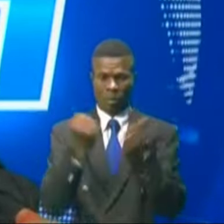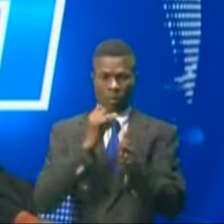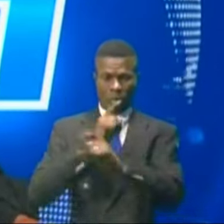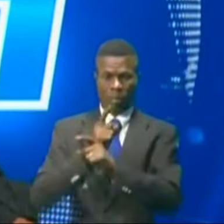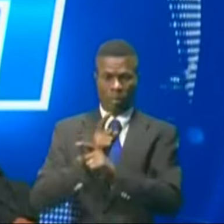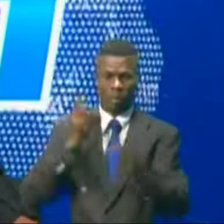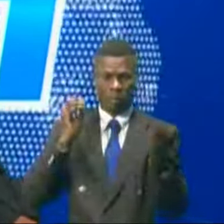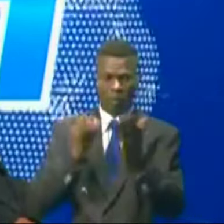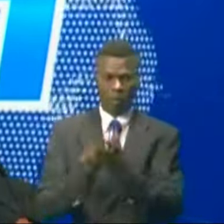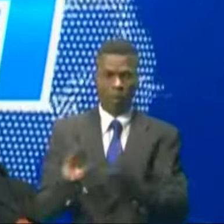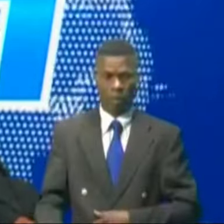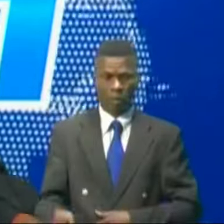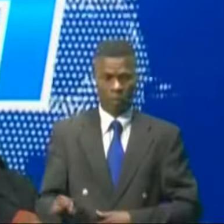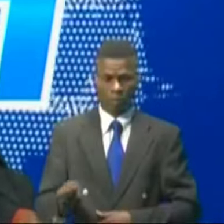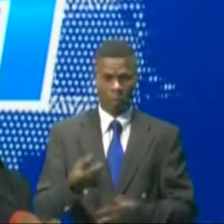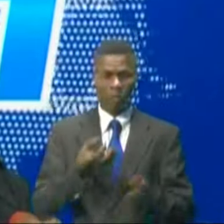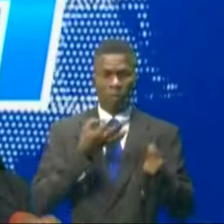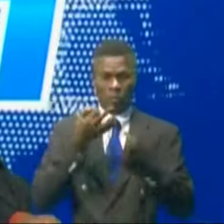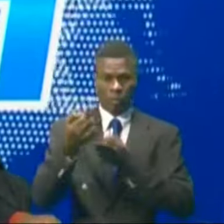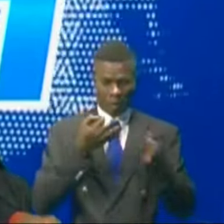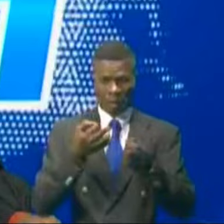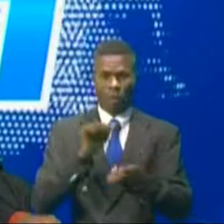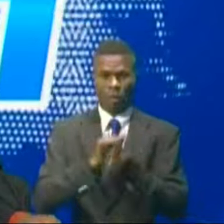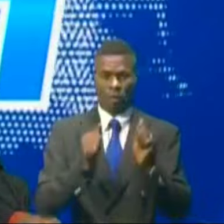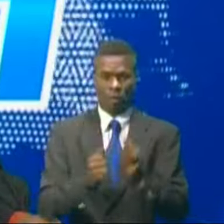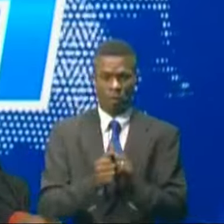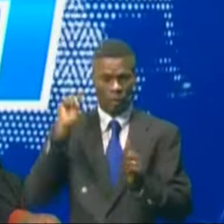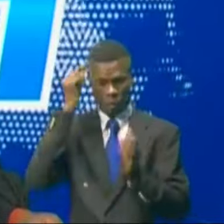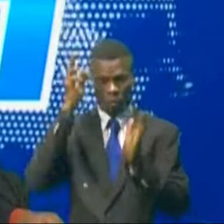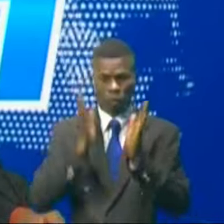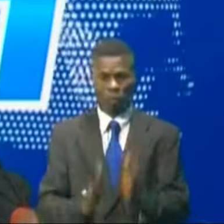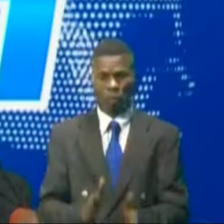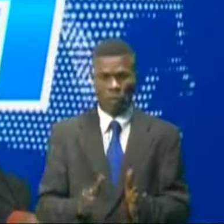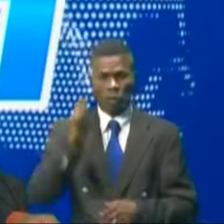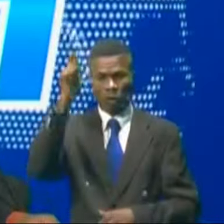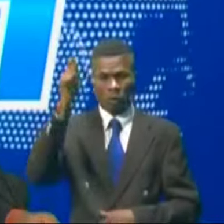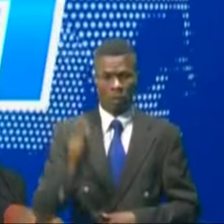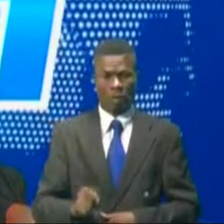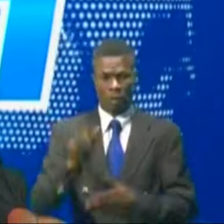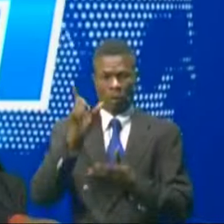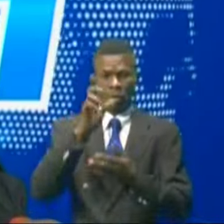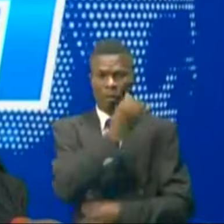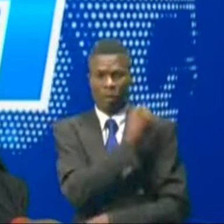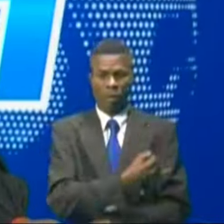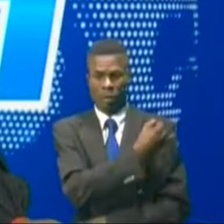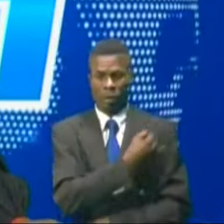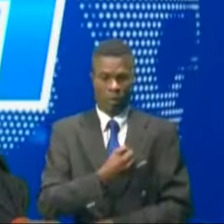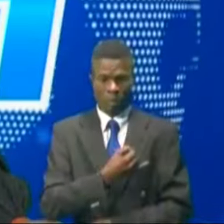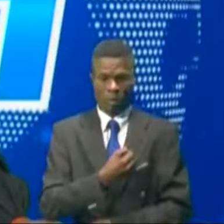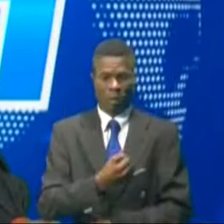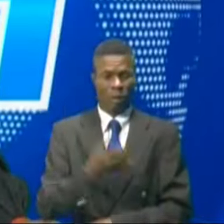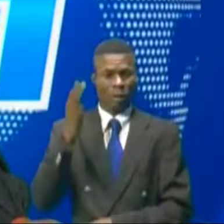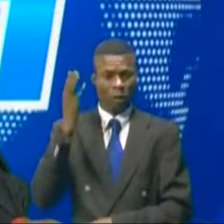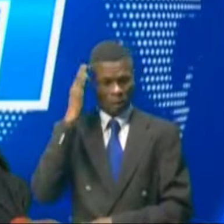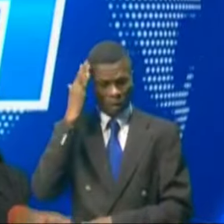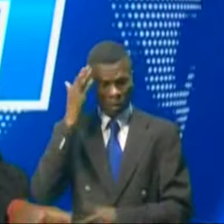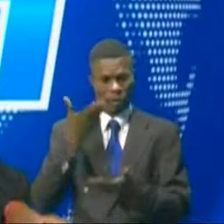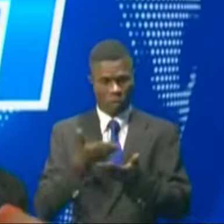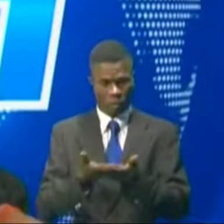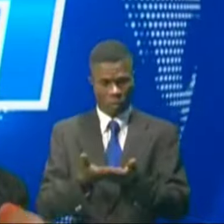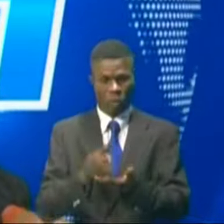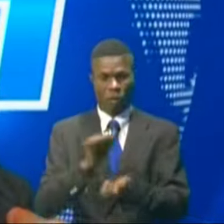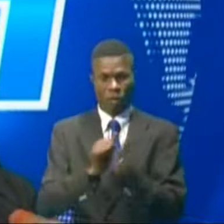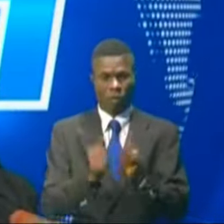contre la corruption qui en a fait part au gouverneur militaire de l'Ituri, Johnny Luboya Kanchama. Junior